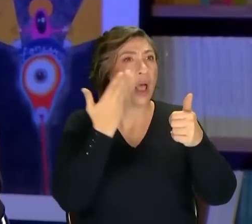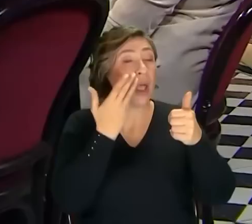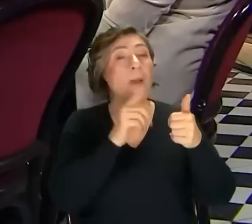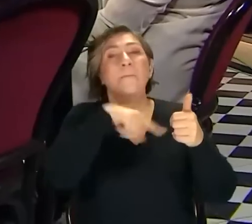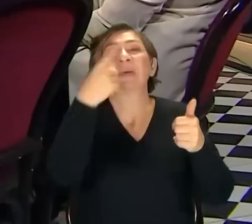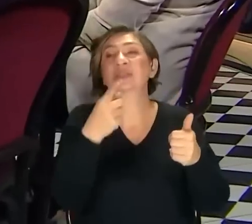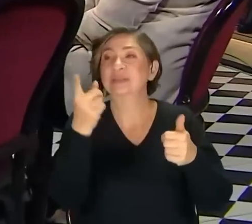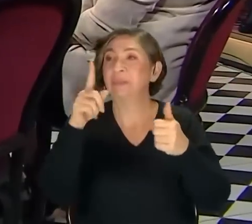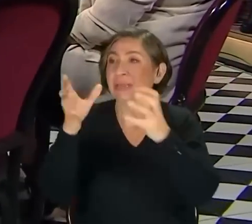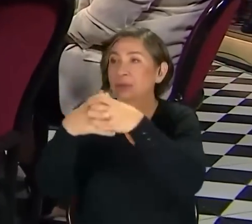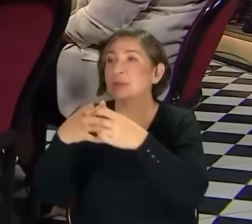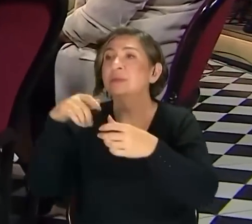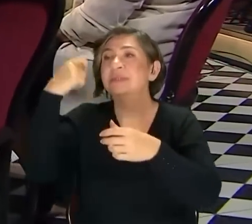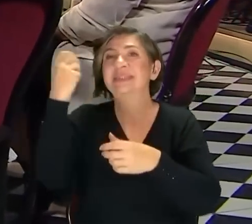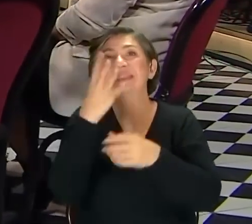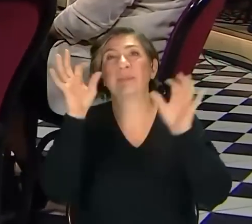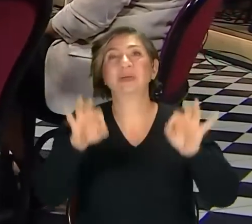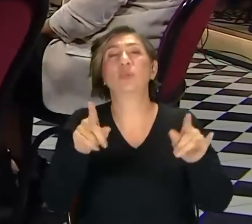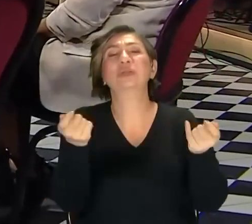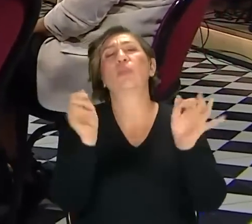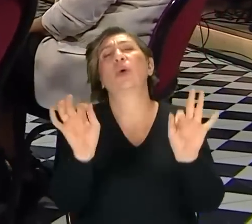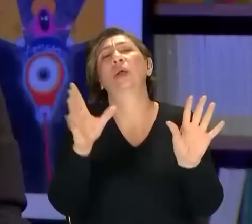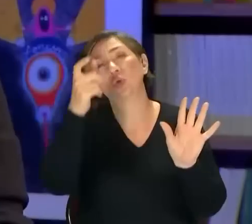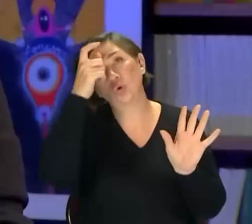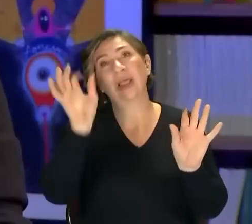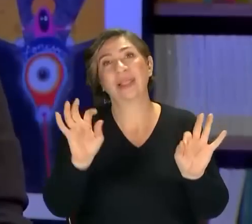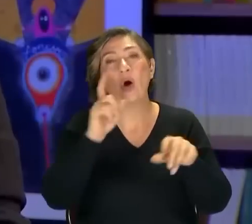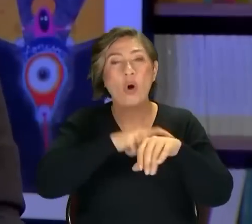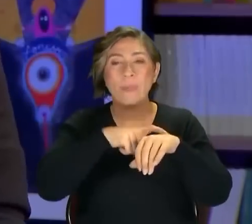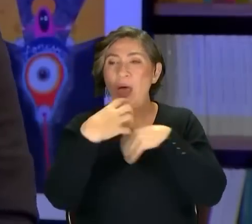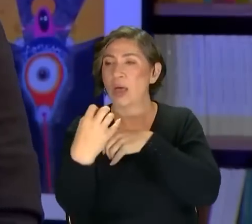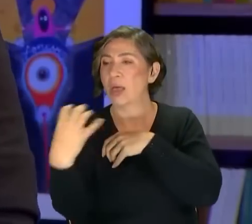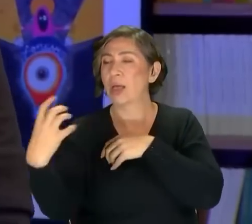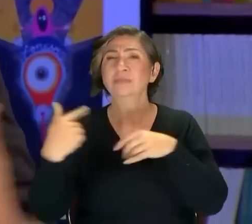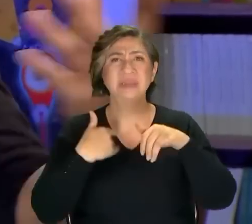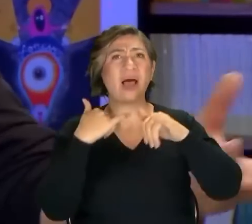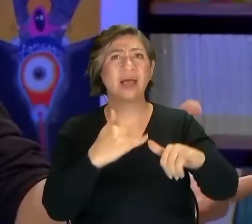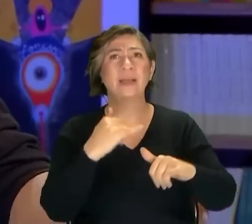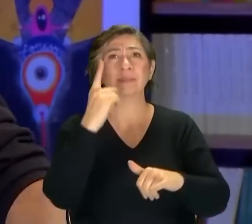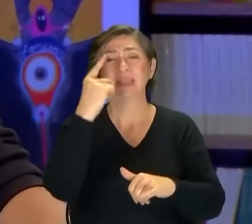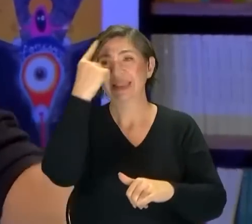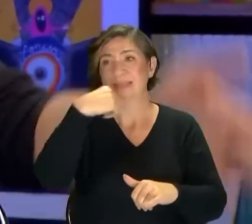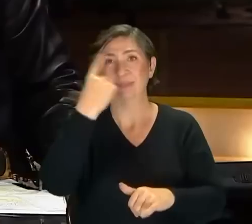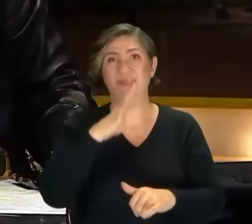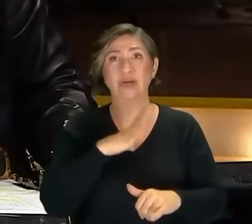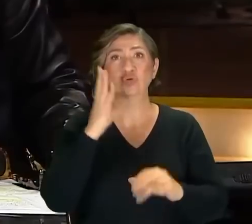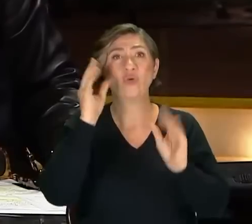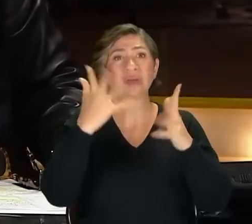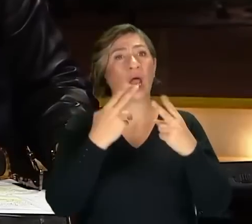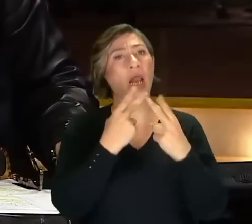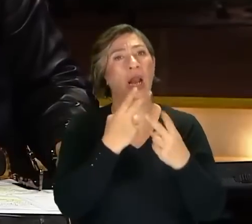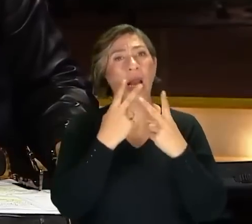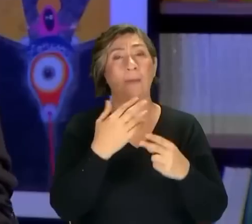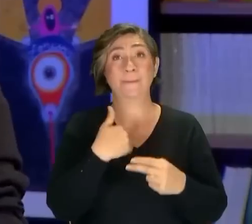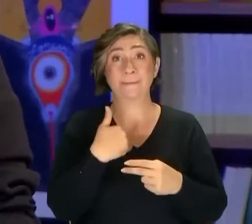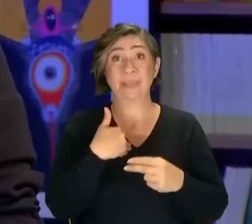bir kolordudan başka bir dizi başlar. Bu işler böyledir Türkiye'de ama bizde de öyle oldu. Yani bir tane tip var çok fazla konuşuyor.